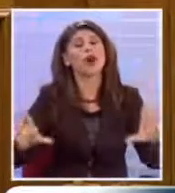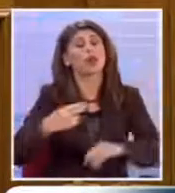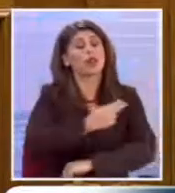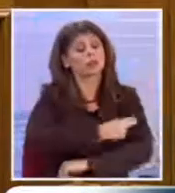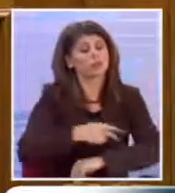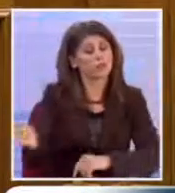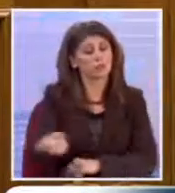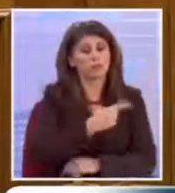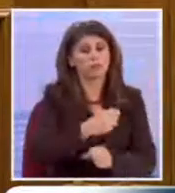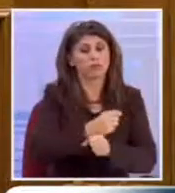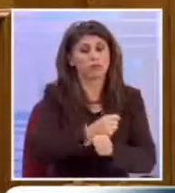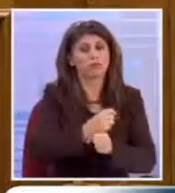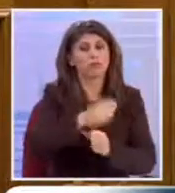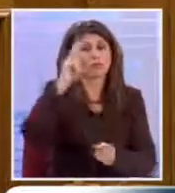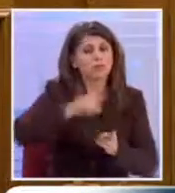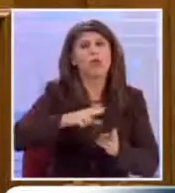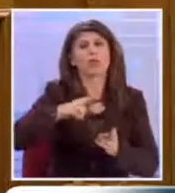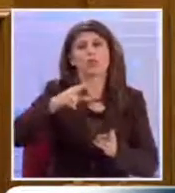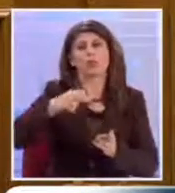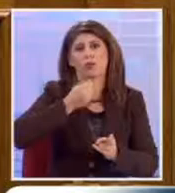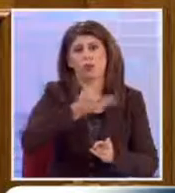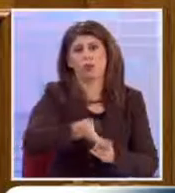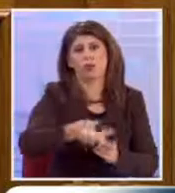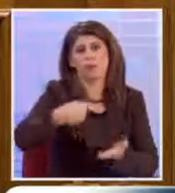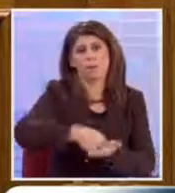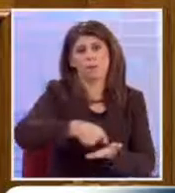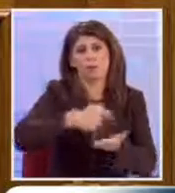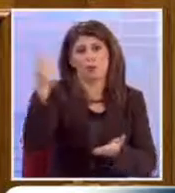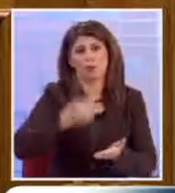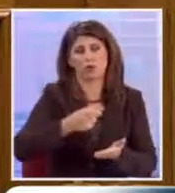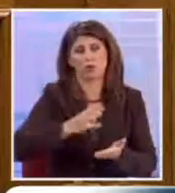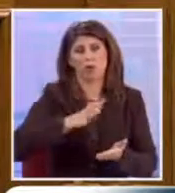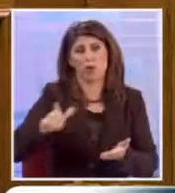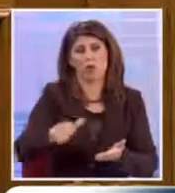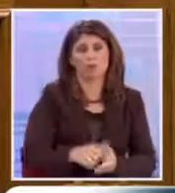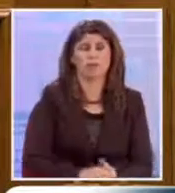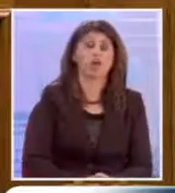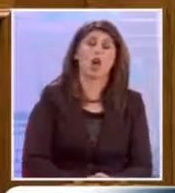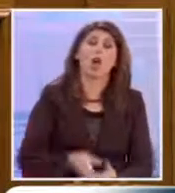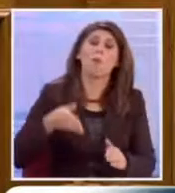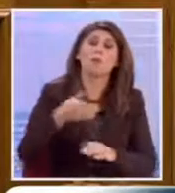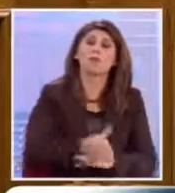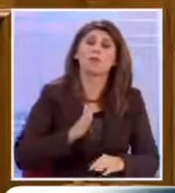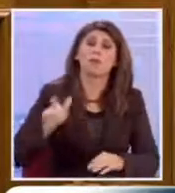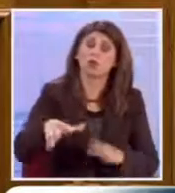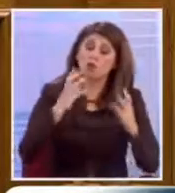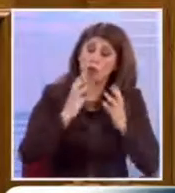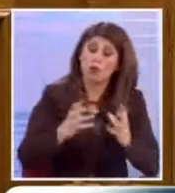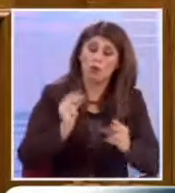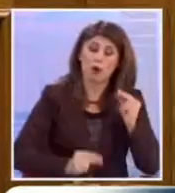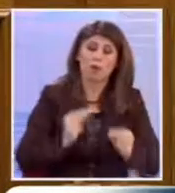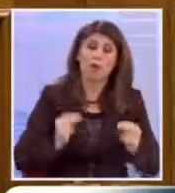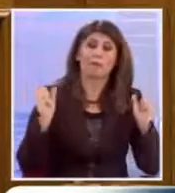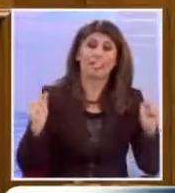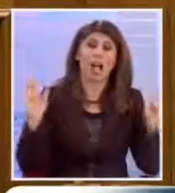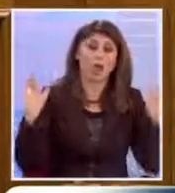της συμμετοχής στην φαρμακευτική δαπάνη. Η πρόσβαση του πολίτη, του Έλληνα πολίτη, σε ένα σοβαρό πρόβλημα υγείας, η